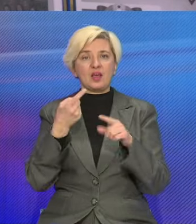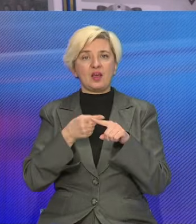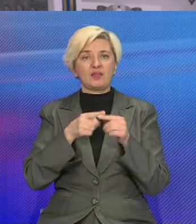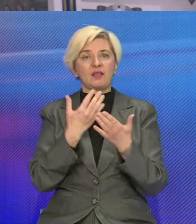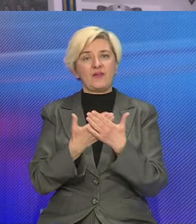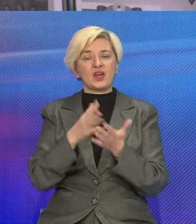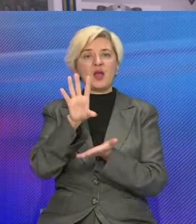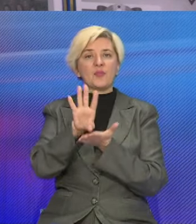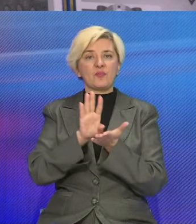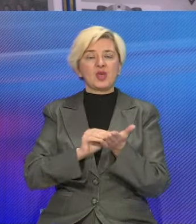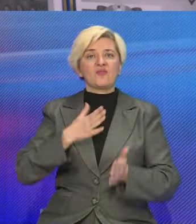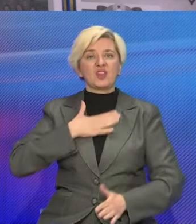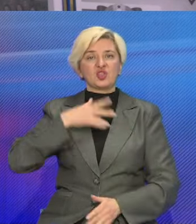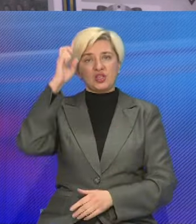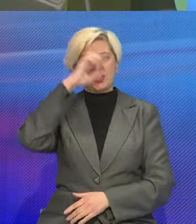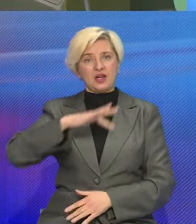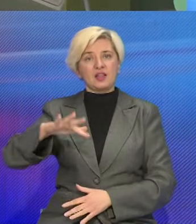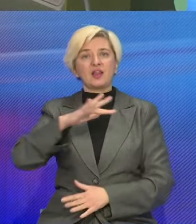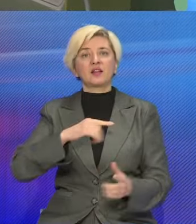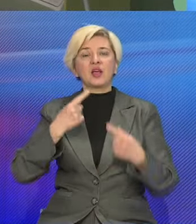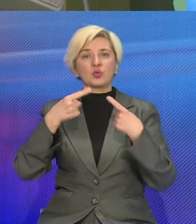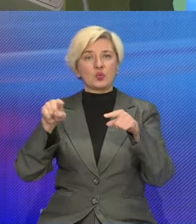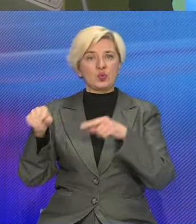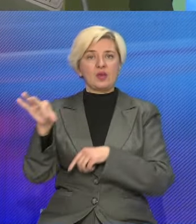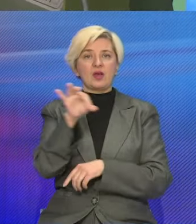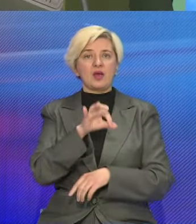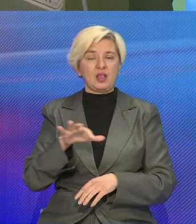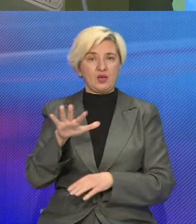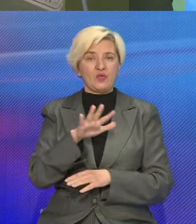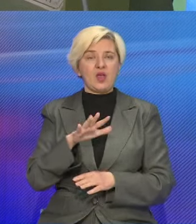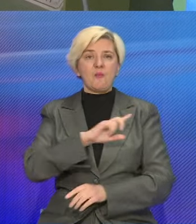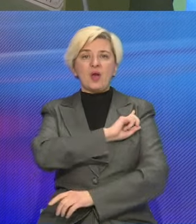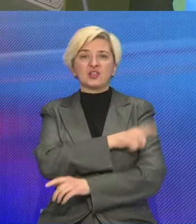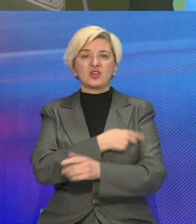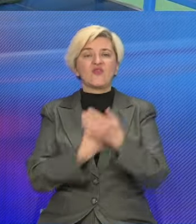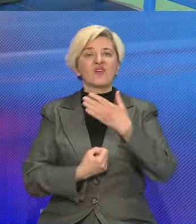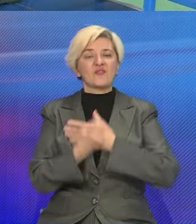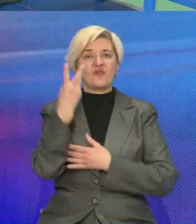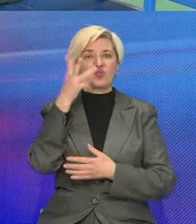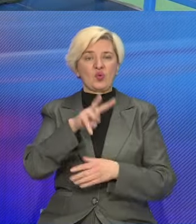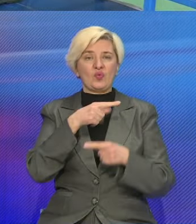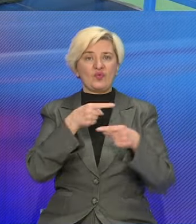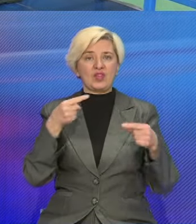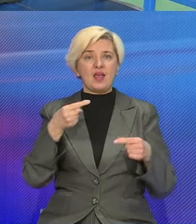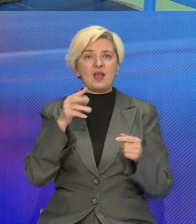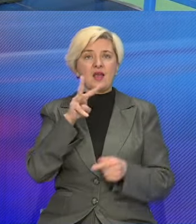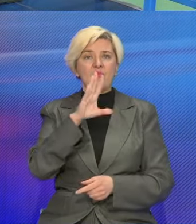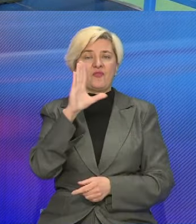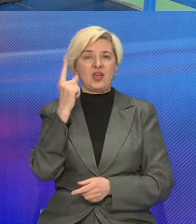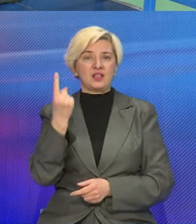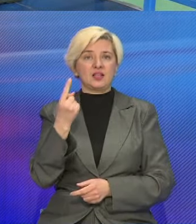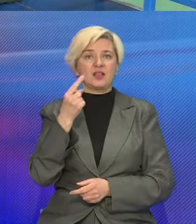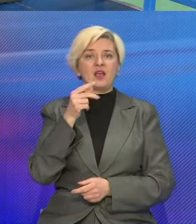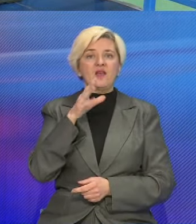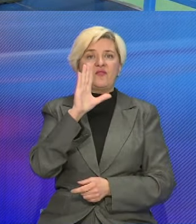пример в нашій країні для всіх інших регіонів. Моцніші визначалися у трох видах. МВ-1, малокалиберна винтовка, ПП-1,